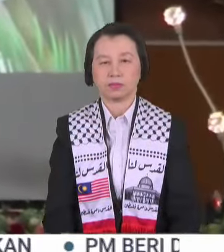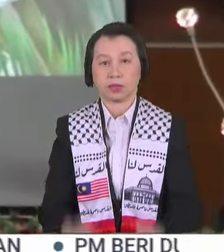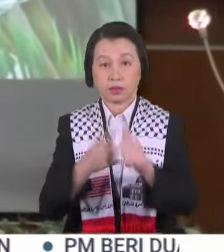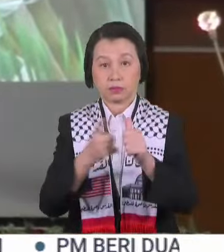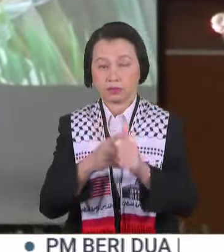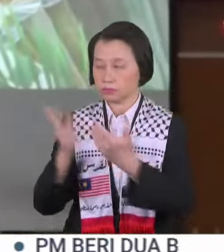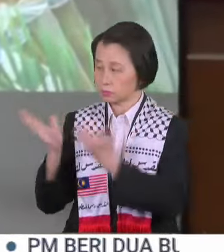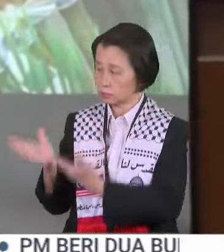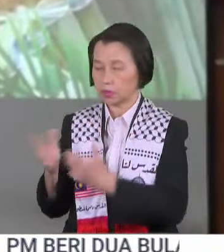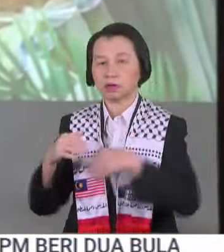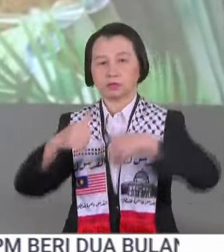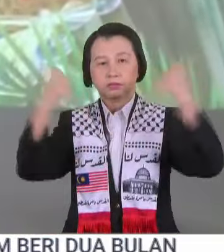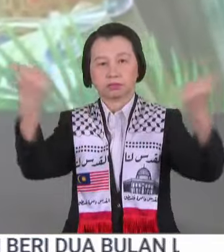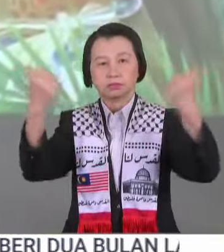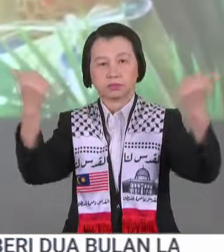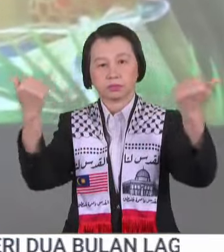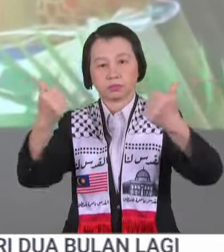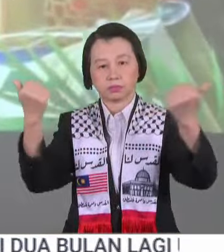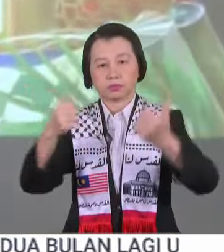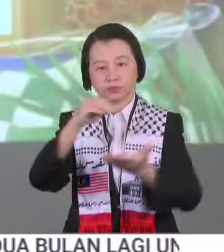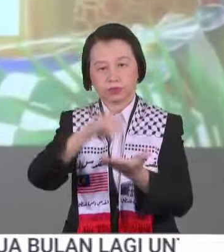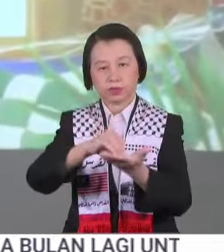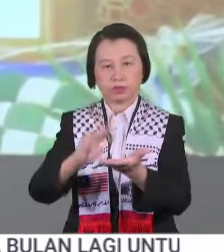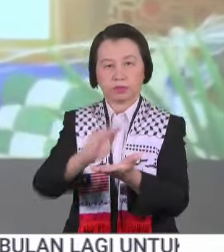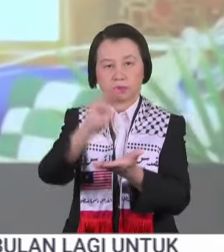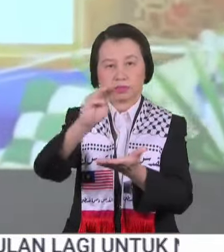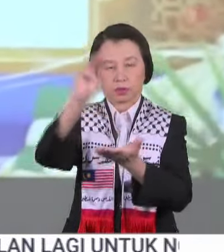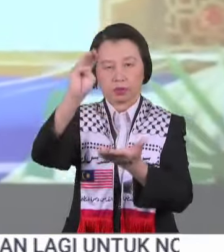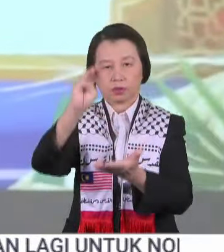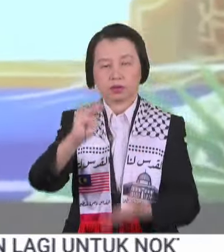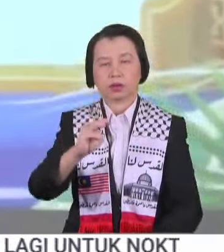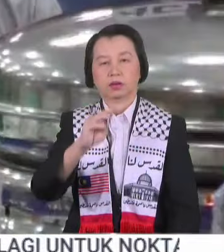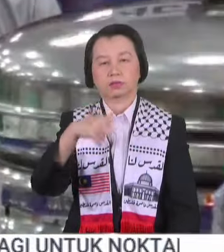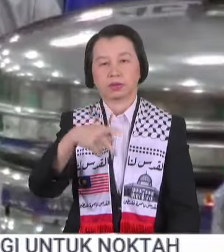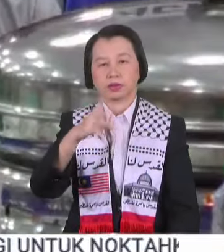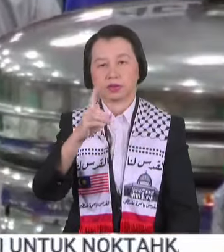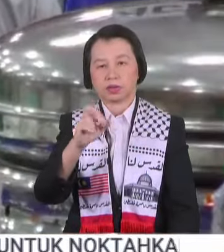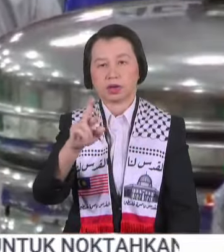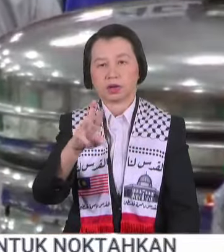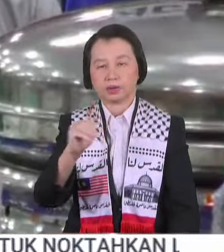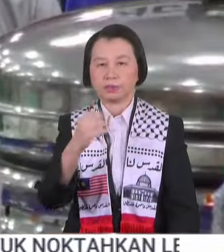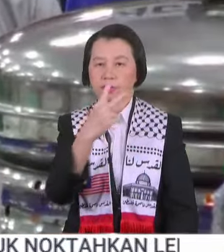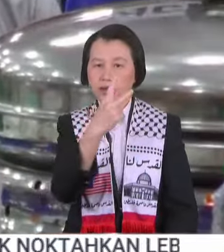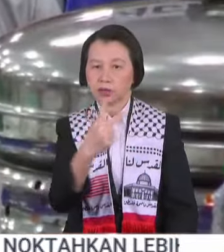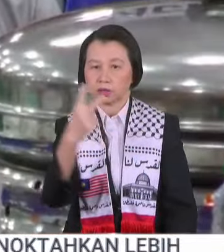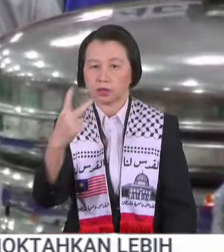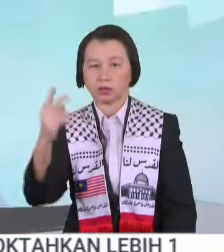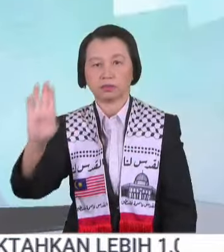Terdahulu, beliau hadir pada majlis sambutan Hari Raya Aidilfitri di Maktab Polis Diraja Malaysia Kuala Kubu Baru.